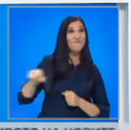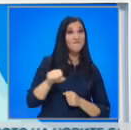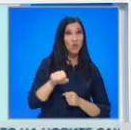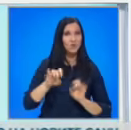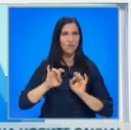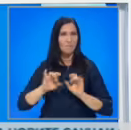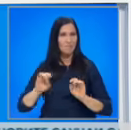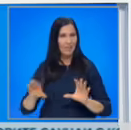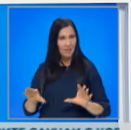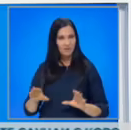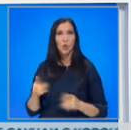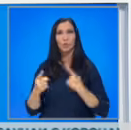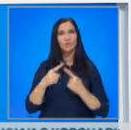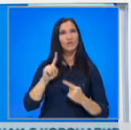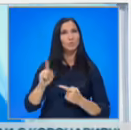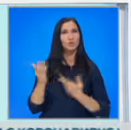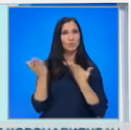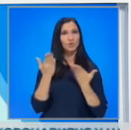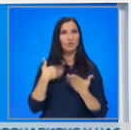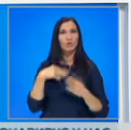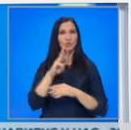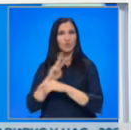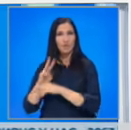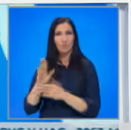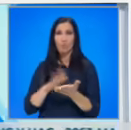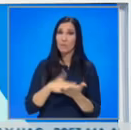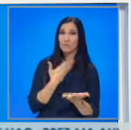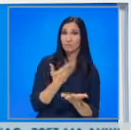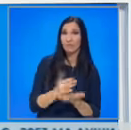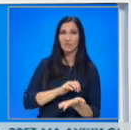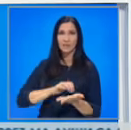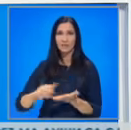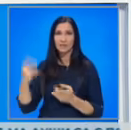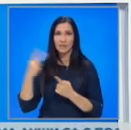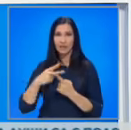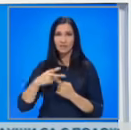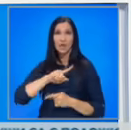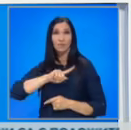предаване. Условията можете да прочетете на нашия сайт. Документите се подават на адреса на